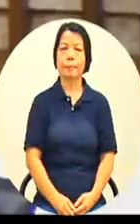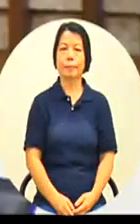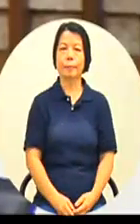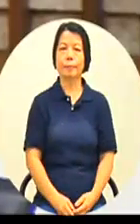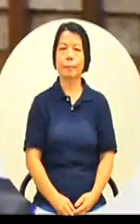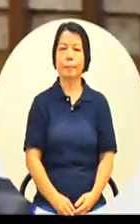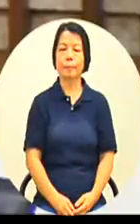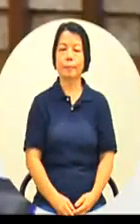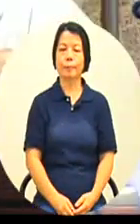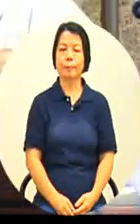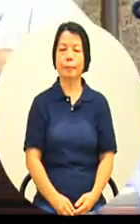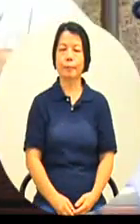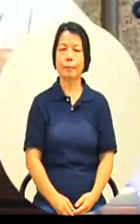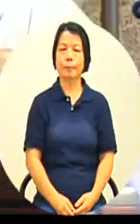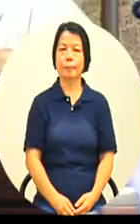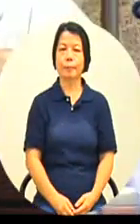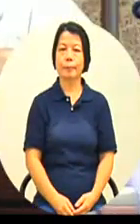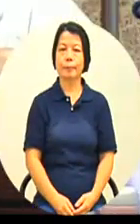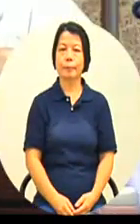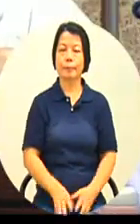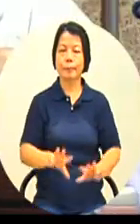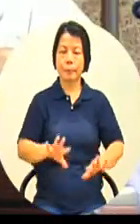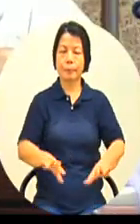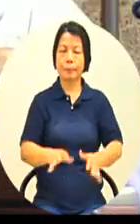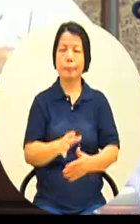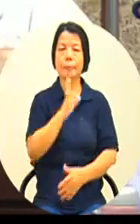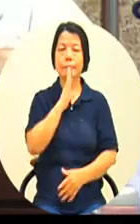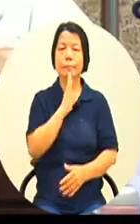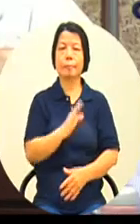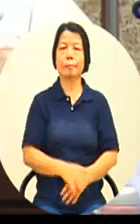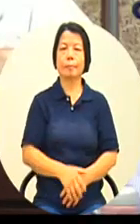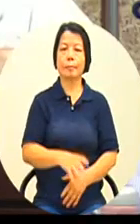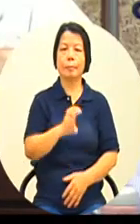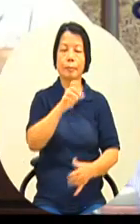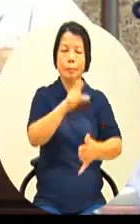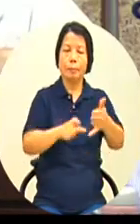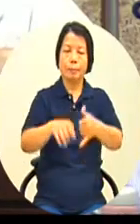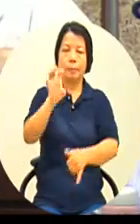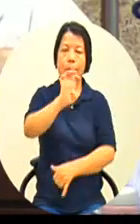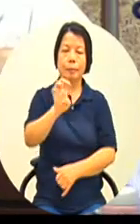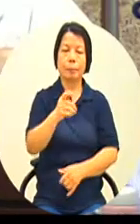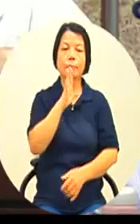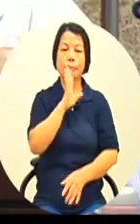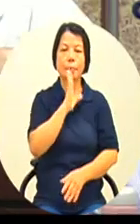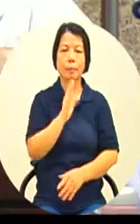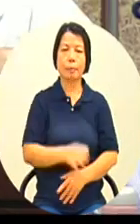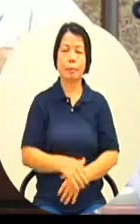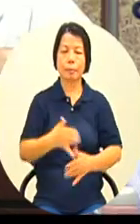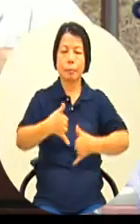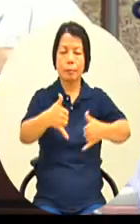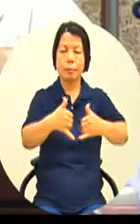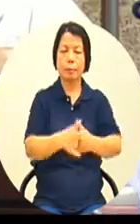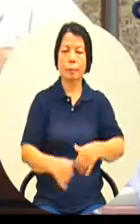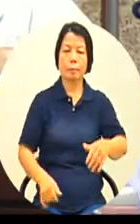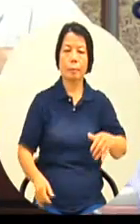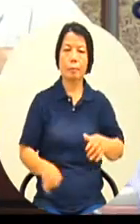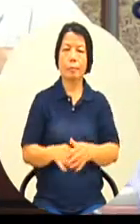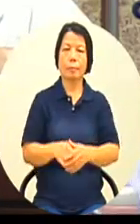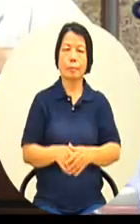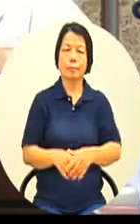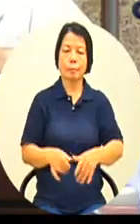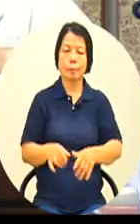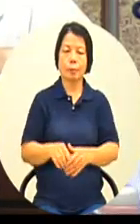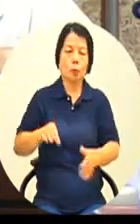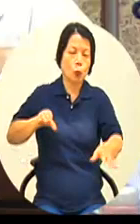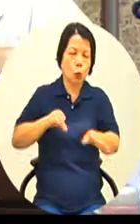啥物话？ 咱今嘛数字显示是40条，就是一般道路的违规超速的部分，件数上